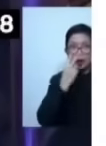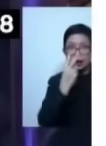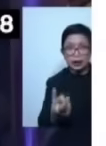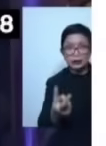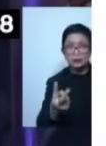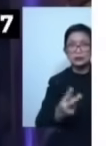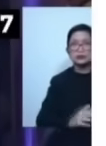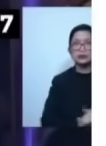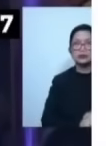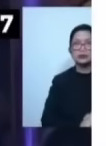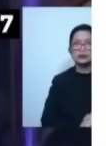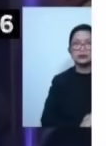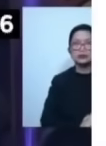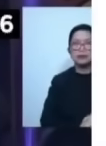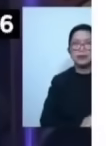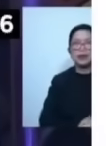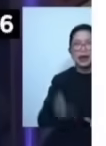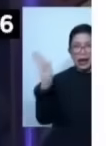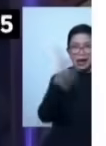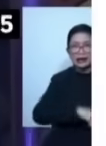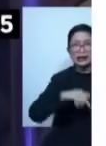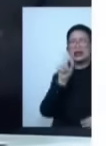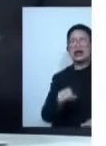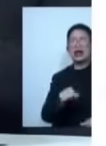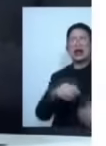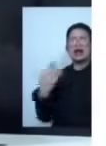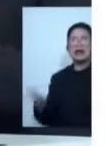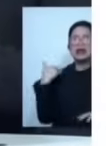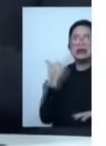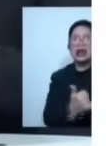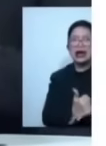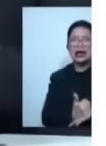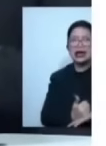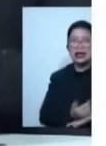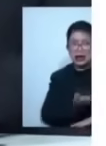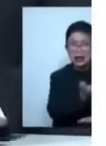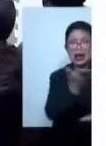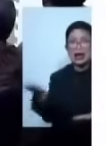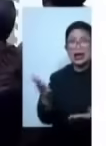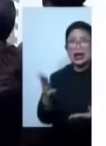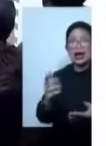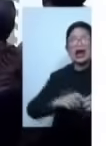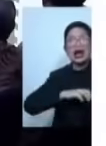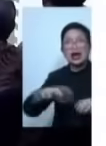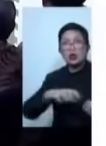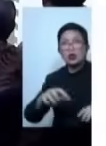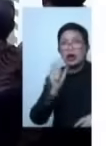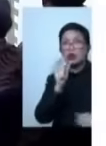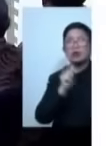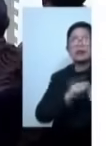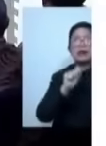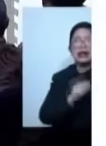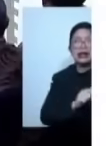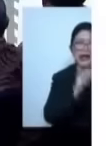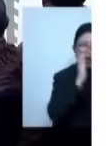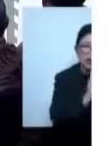relawan yang pulang dan sampai sekarang mereka baru saja meninggalkan e Posco di sini Usai sudah